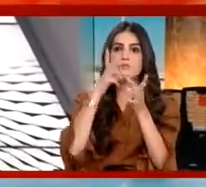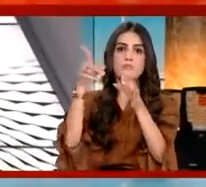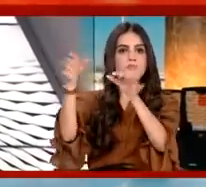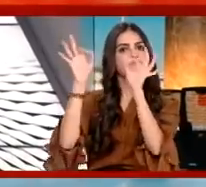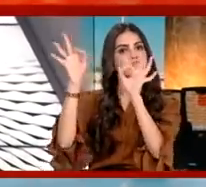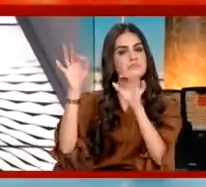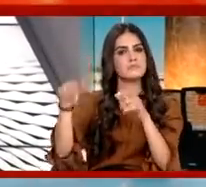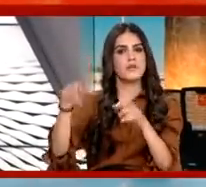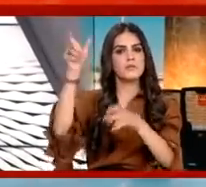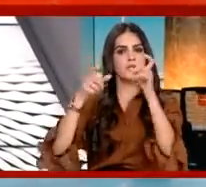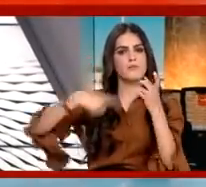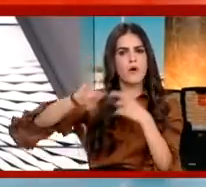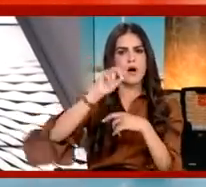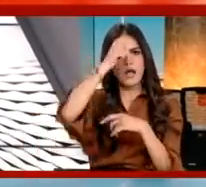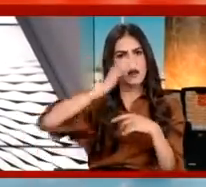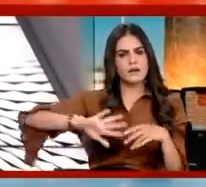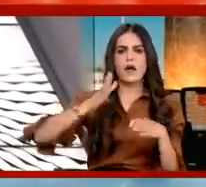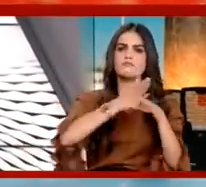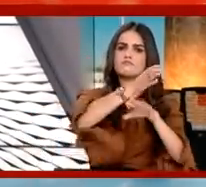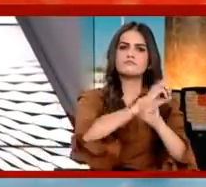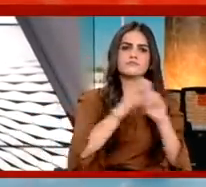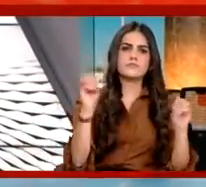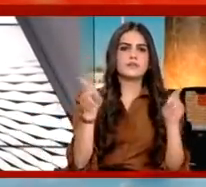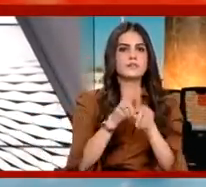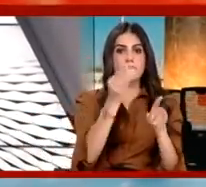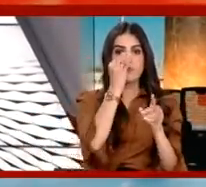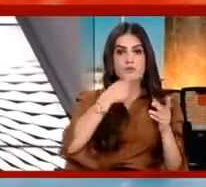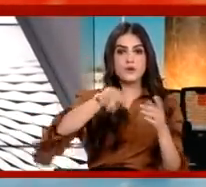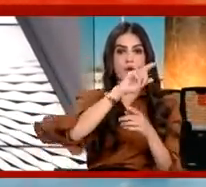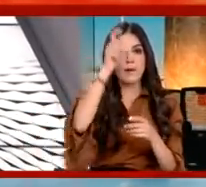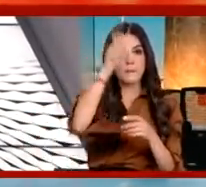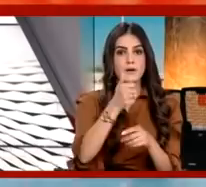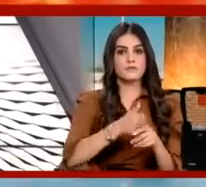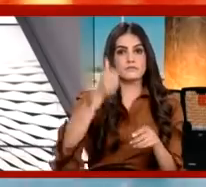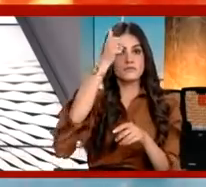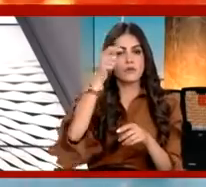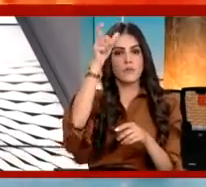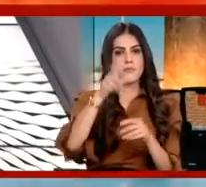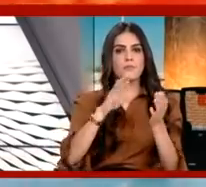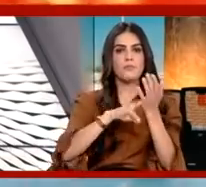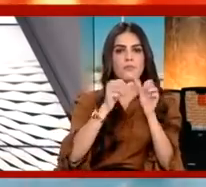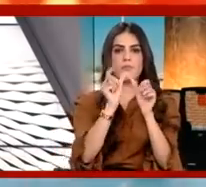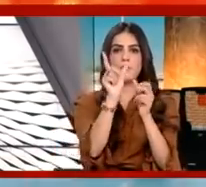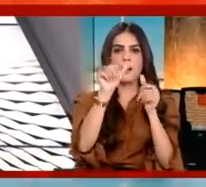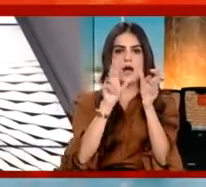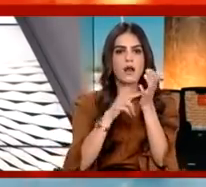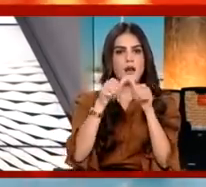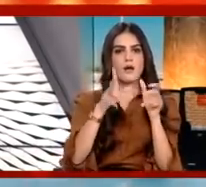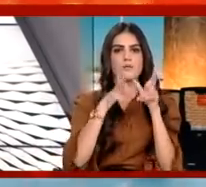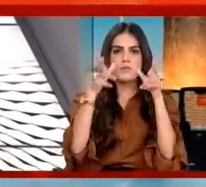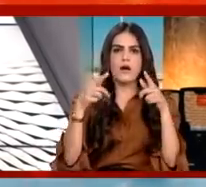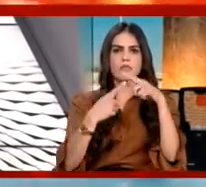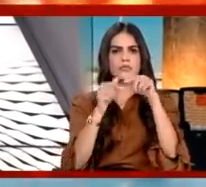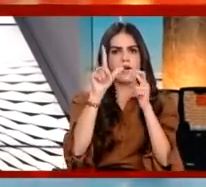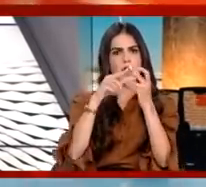कहा, तालिबान ने किसी भारतीय को नुकसान नहीं पहुंचाया। वहीं मुस्लिम धर्मगुरु मौलाना मसूद मदनी ने कहा, अभी से तालिबान के लिए